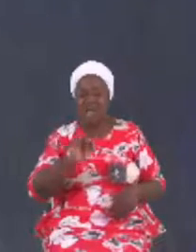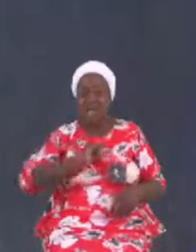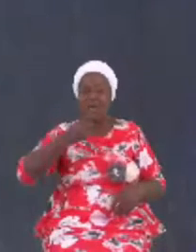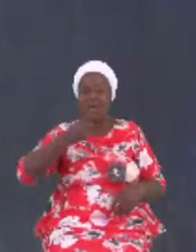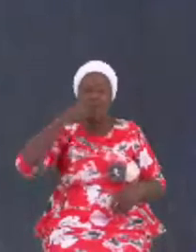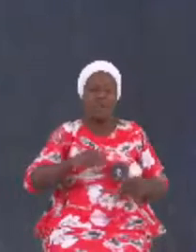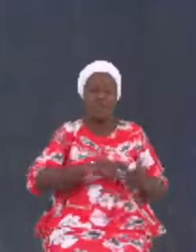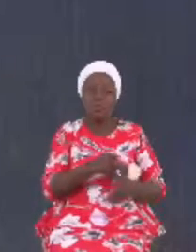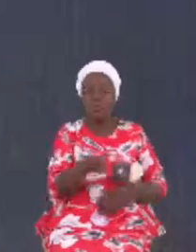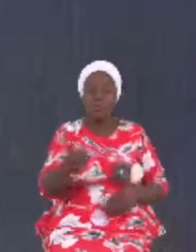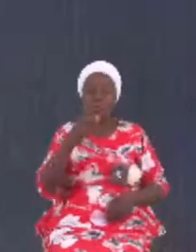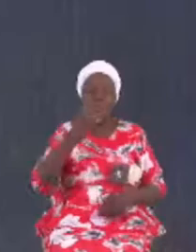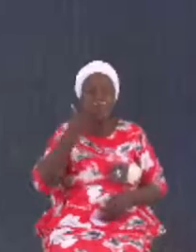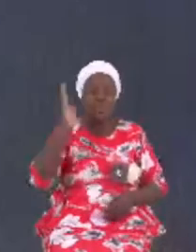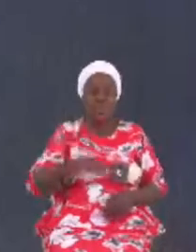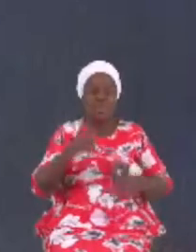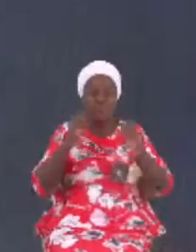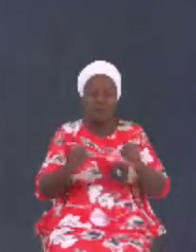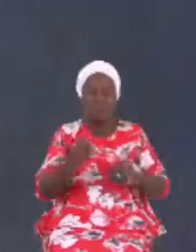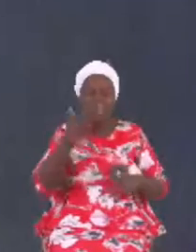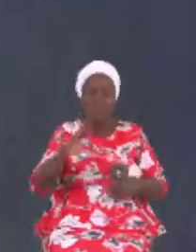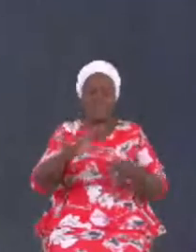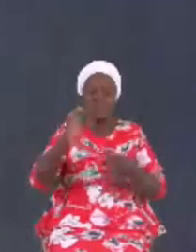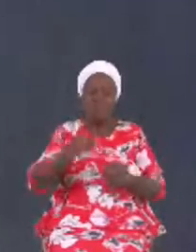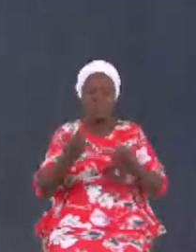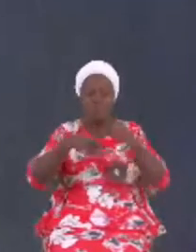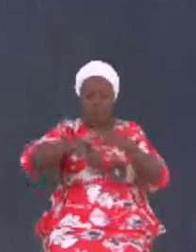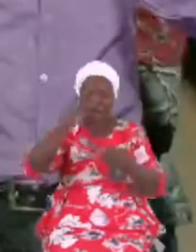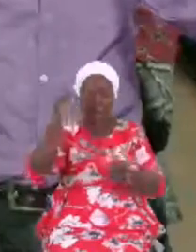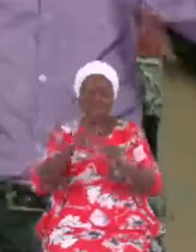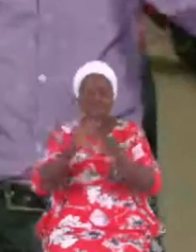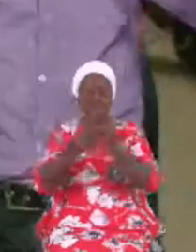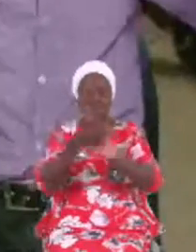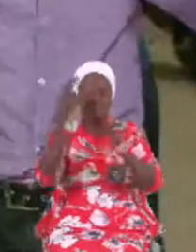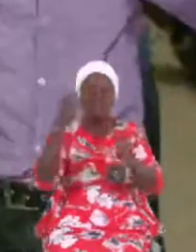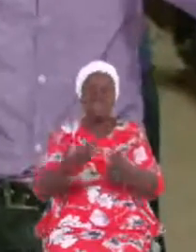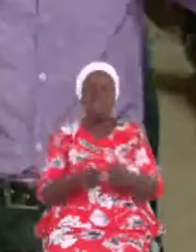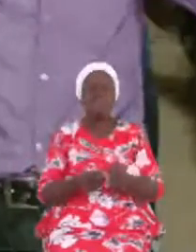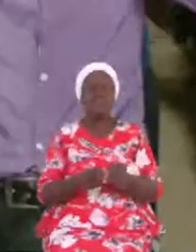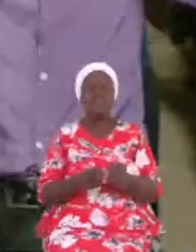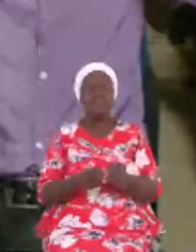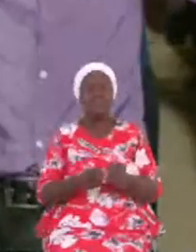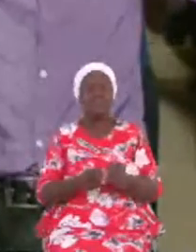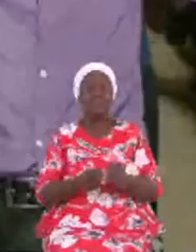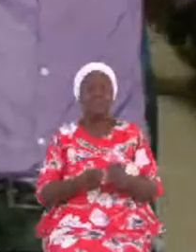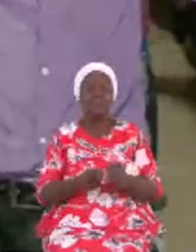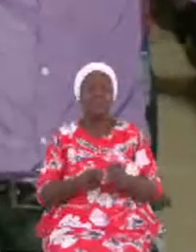vous commande, mauvais esprit, puissance maléfique, sortez au nom de Jésus.